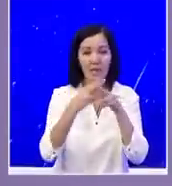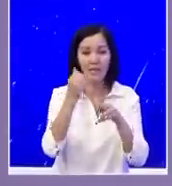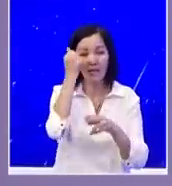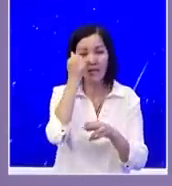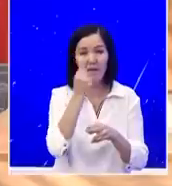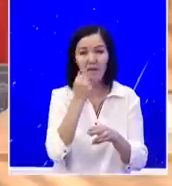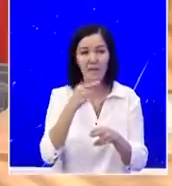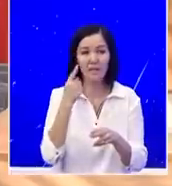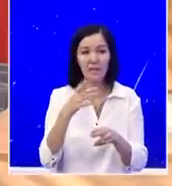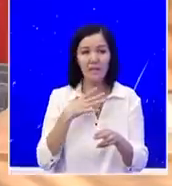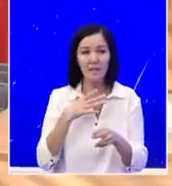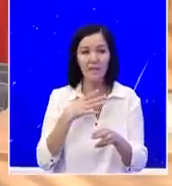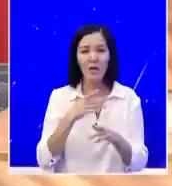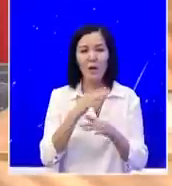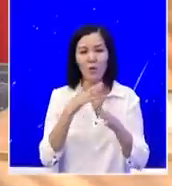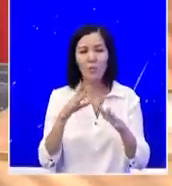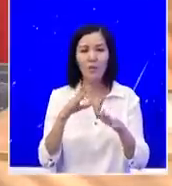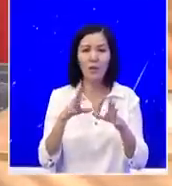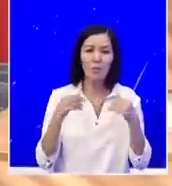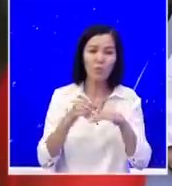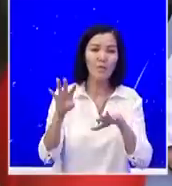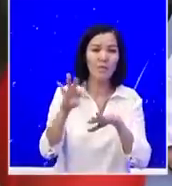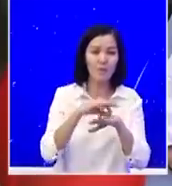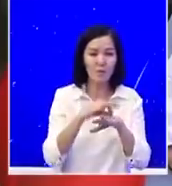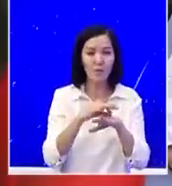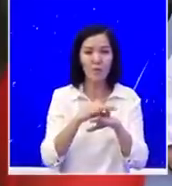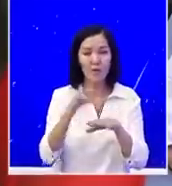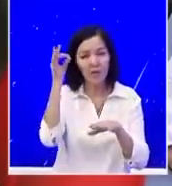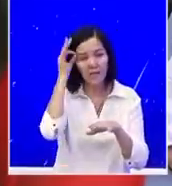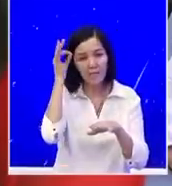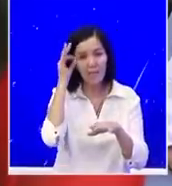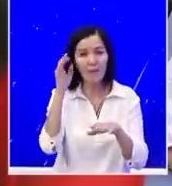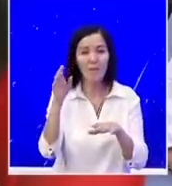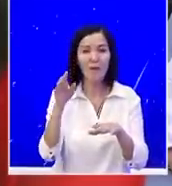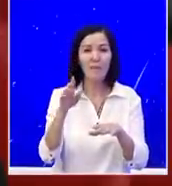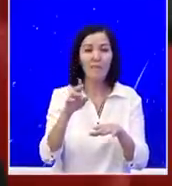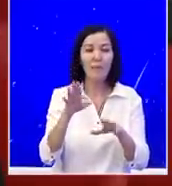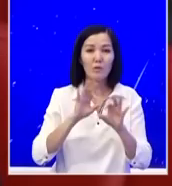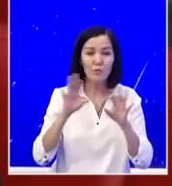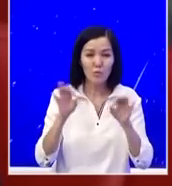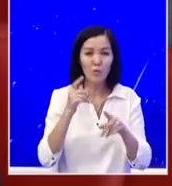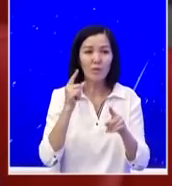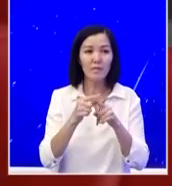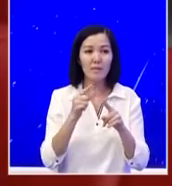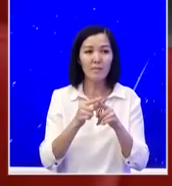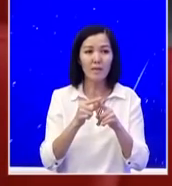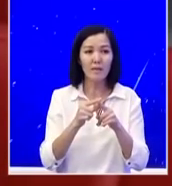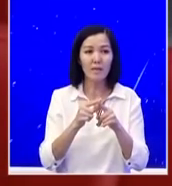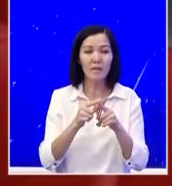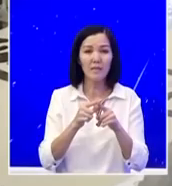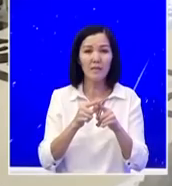алғыстарын айтады. Талай шаңырақтың көтеруіне себепкер болған азаматты еске алып, бойдақтарға айтқан сөзі мен сынында